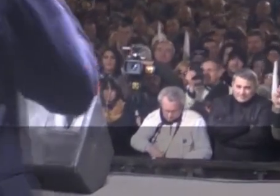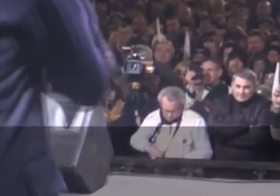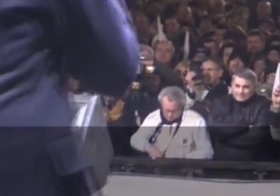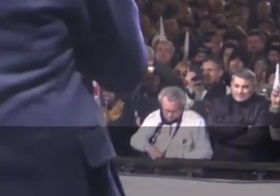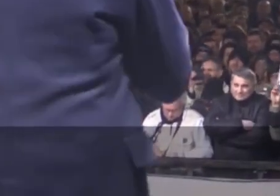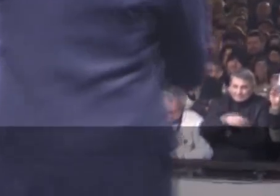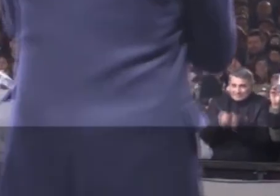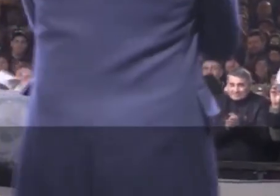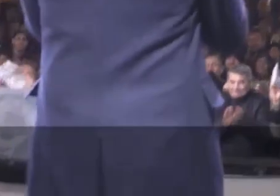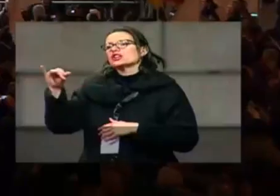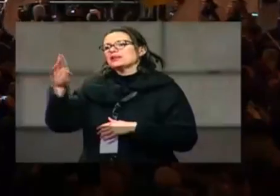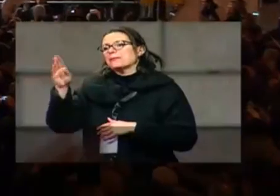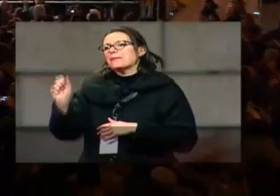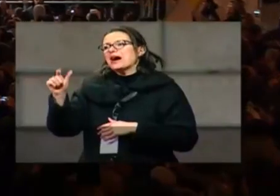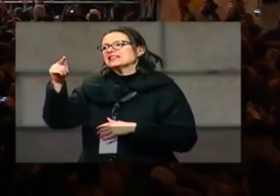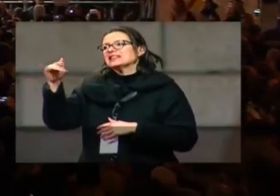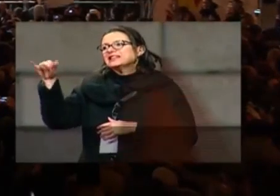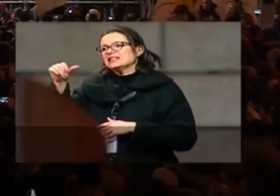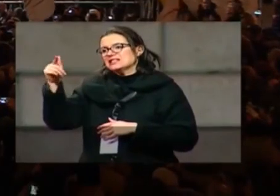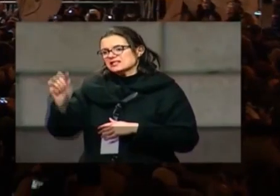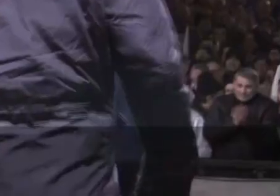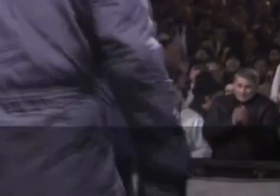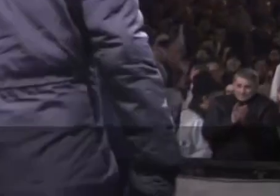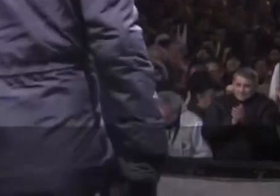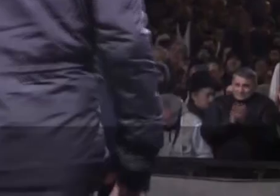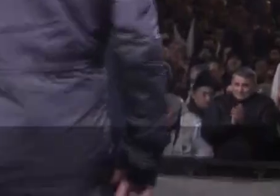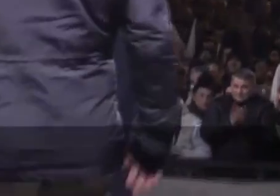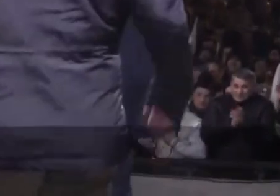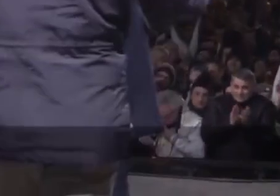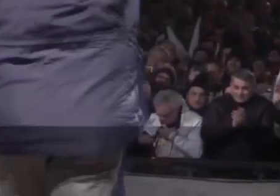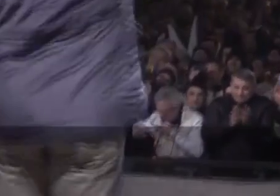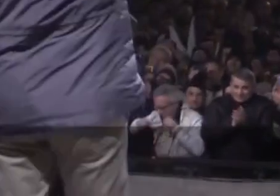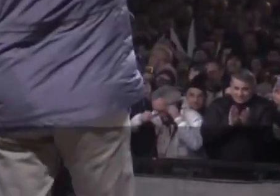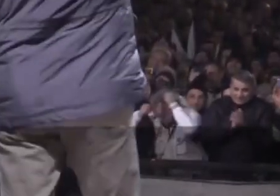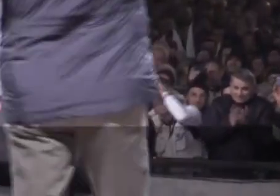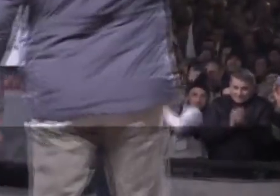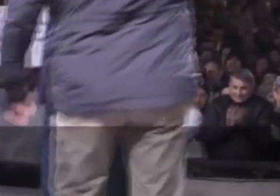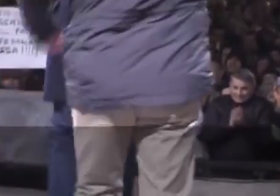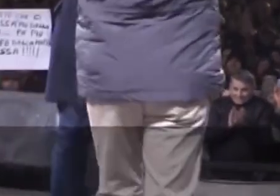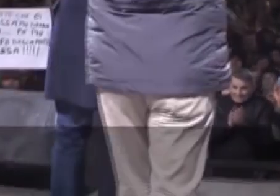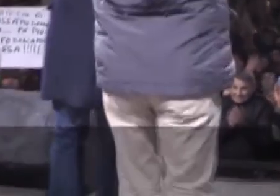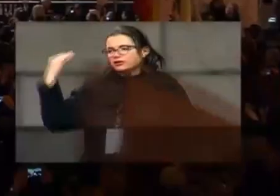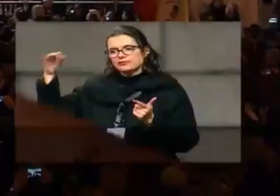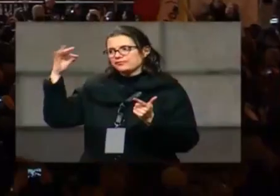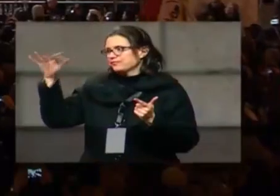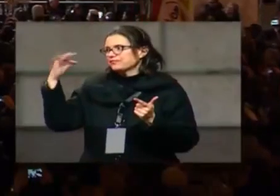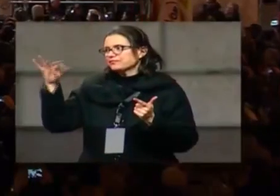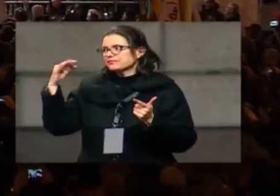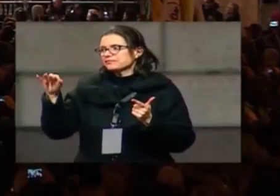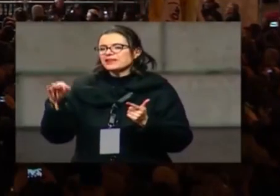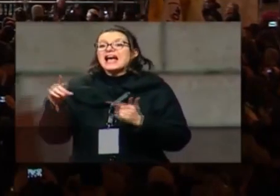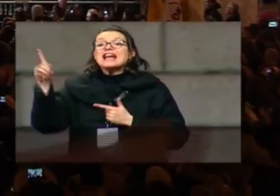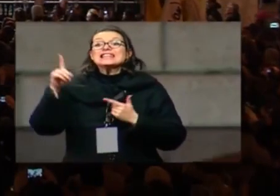guerriero a Di Maio un politico straordinario di Mao è proprio la politica